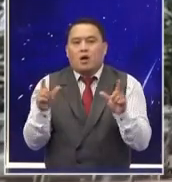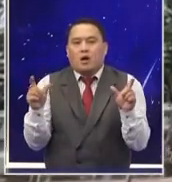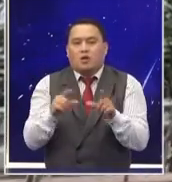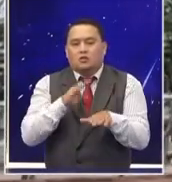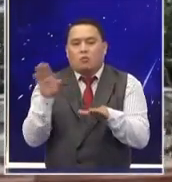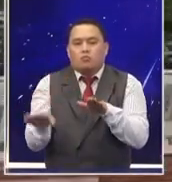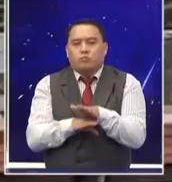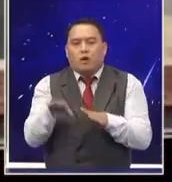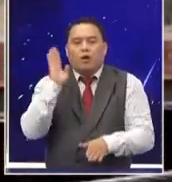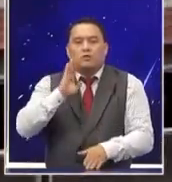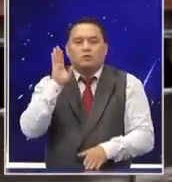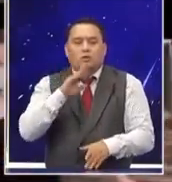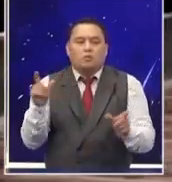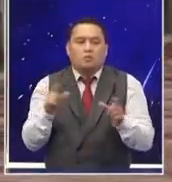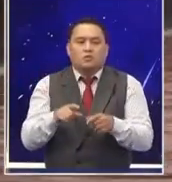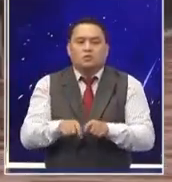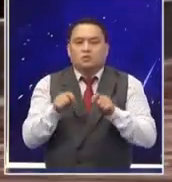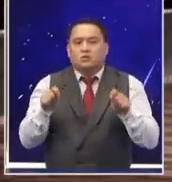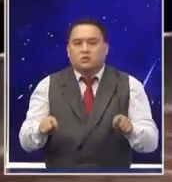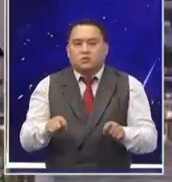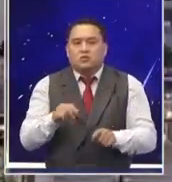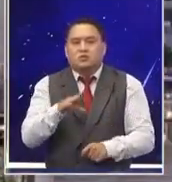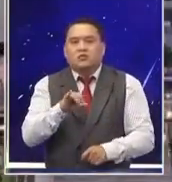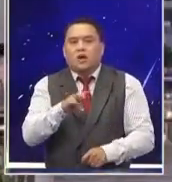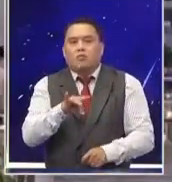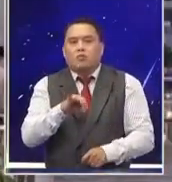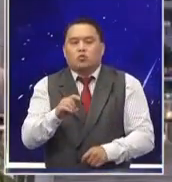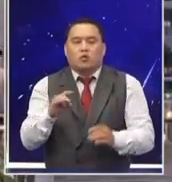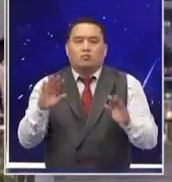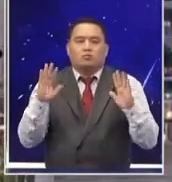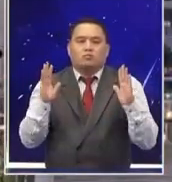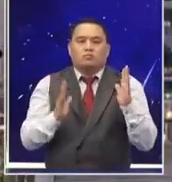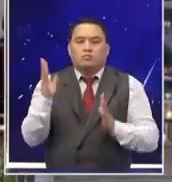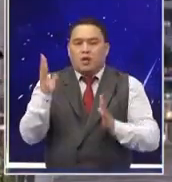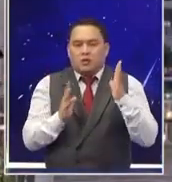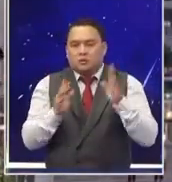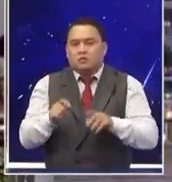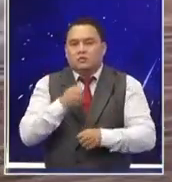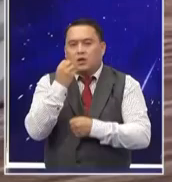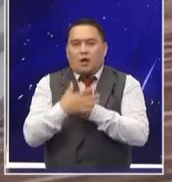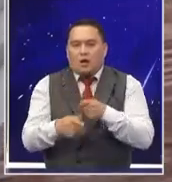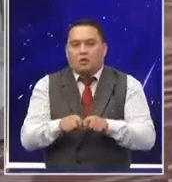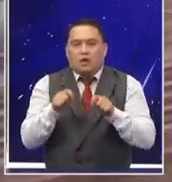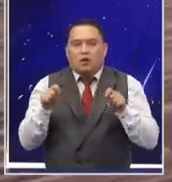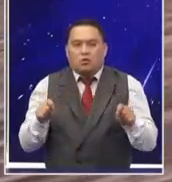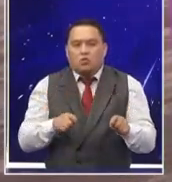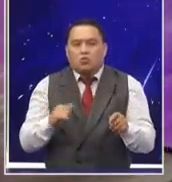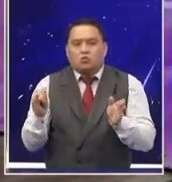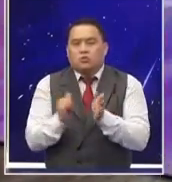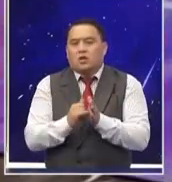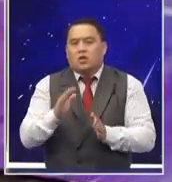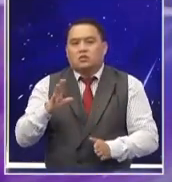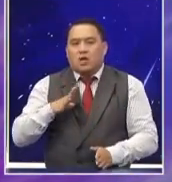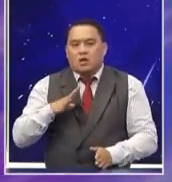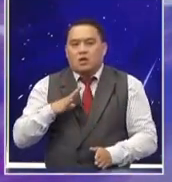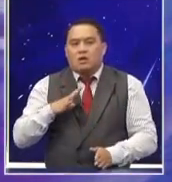IT мекеменің бұл нүктесі Сингапурде болмақ. Компанияның жаңа гаджеттер салоны Marina Bay Sands ғимаратында орналасқан.